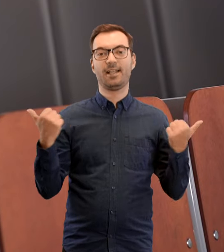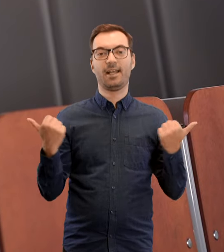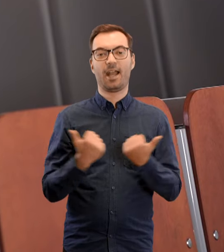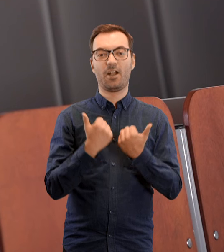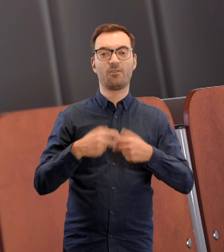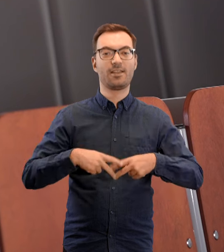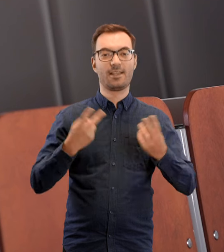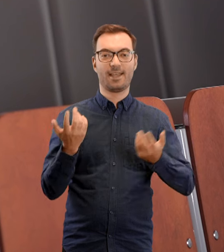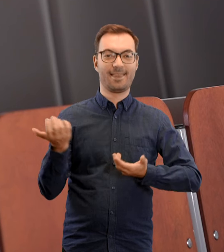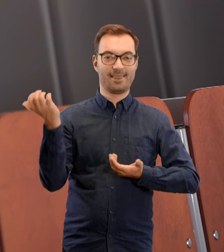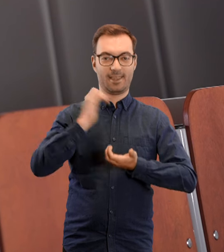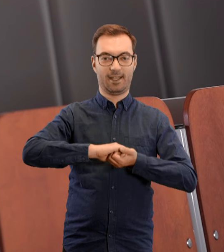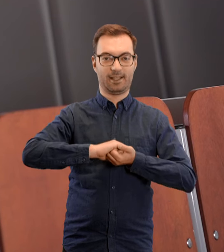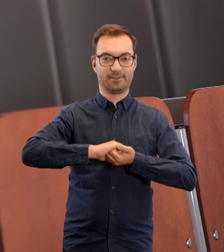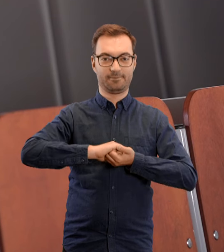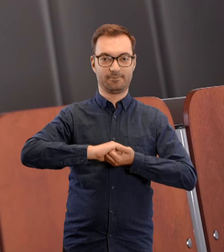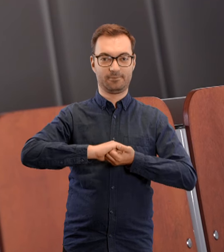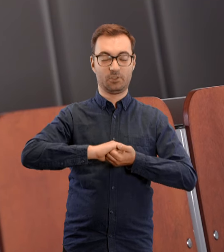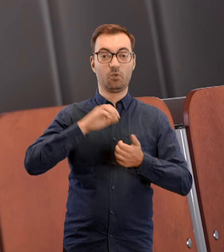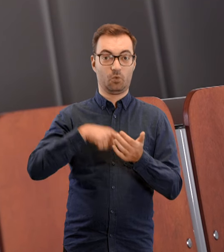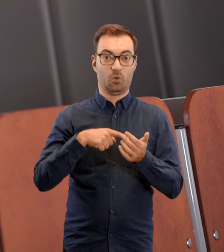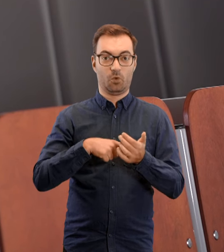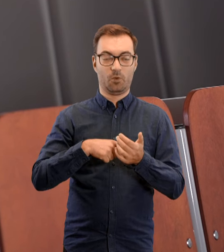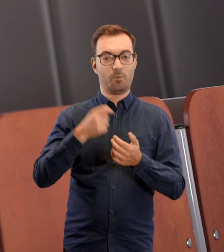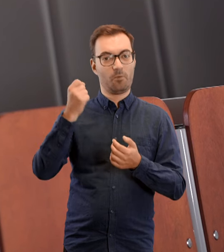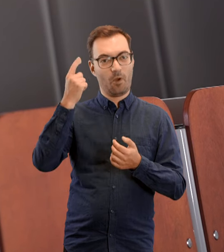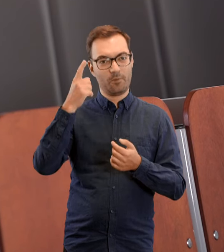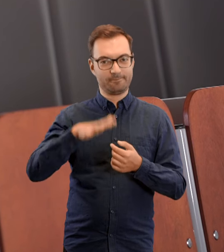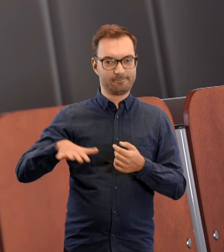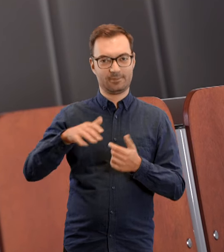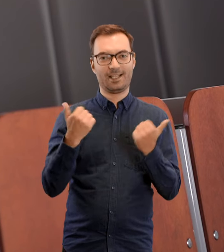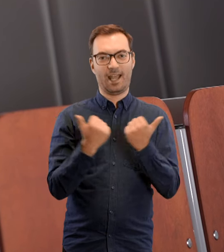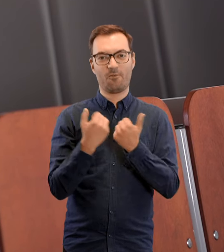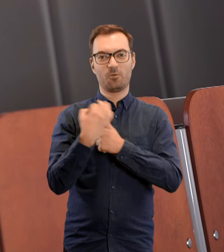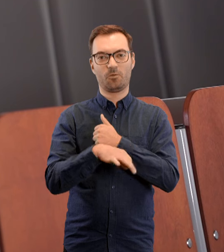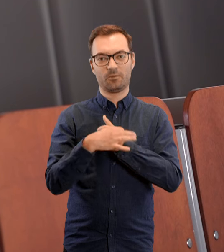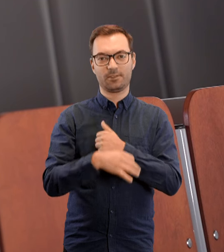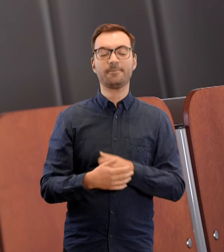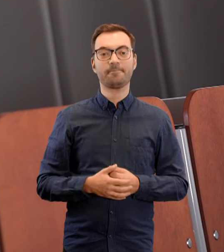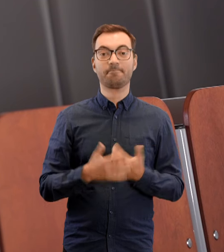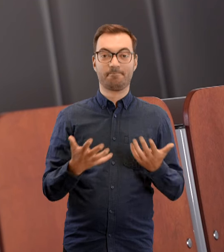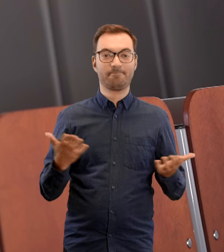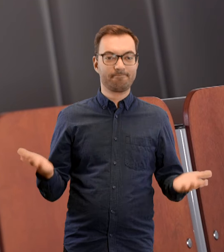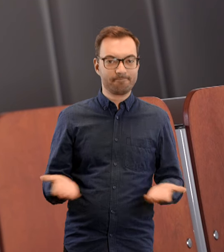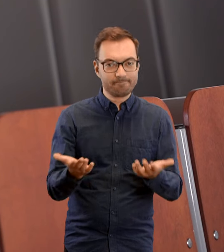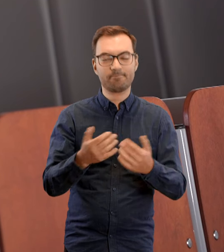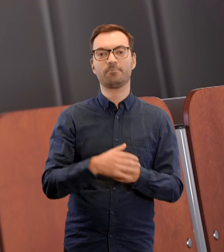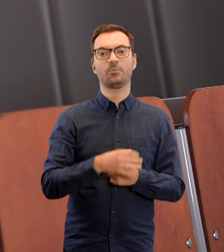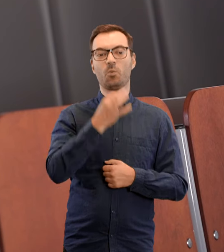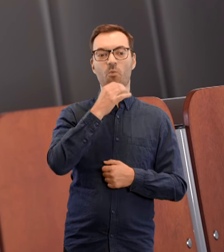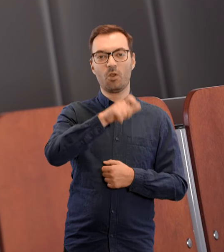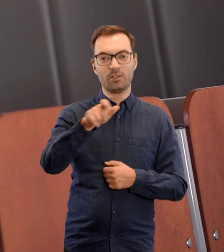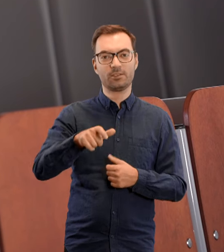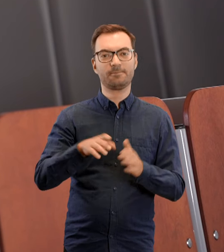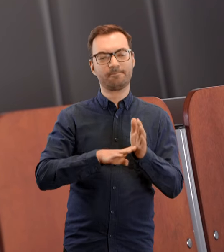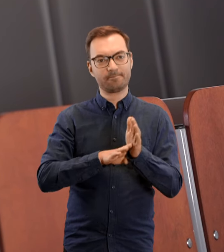Integracji. Jest to inicjatywa uczelni w Krakowie, która to działalność pomaga młodym ludziom w procesie